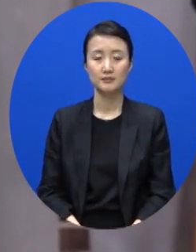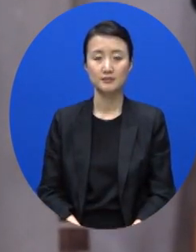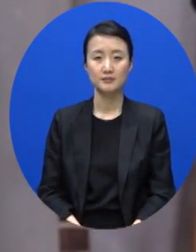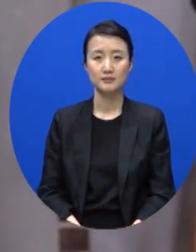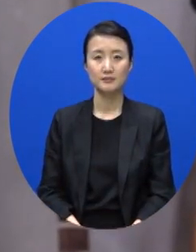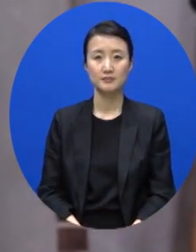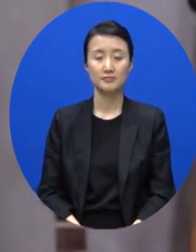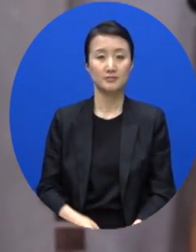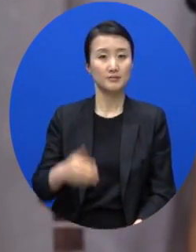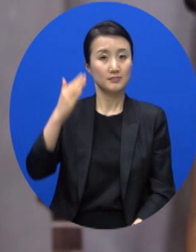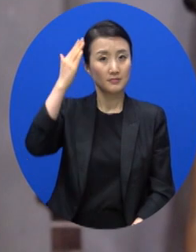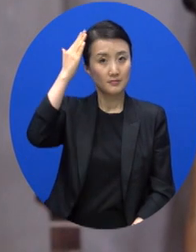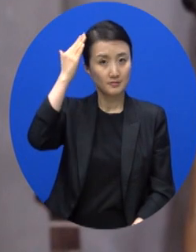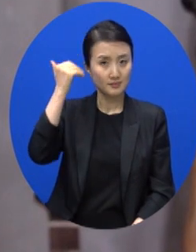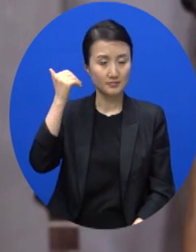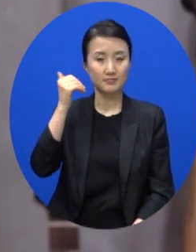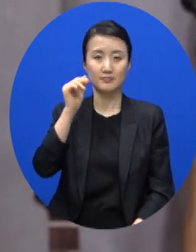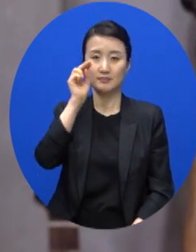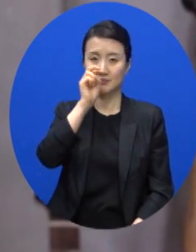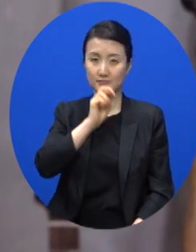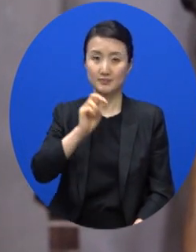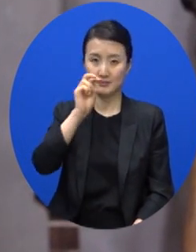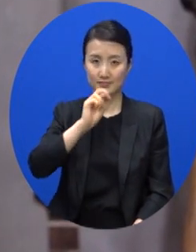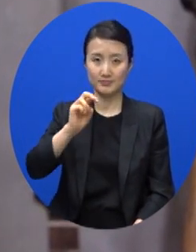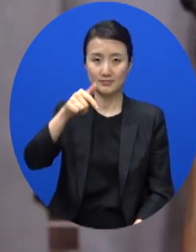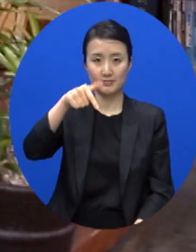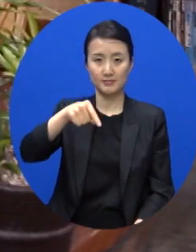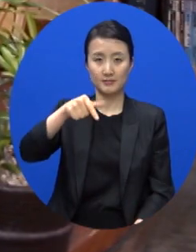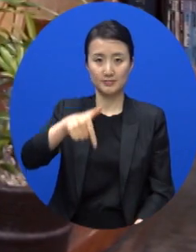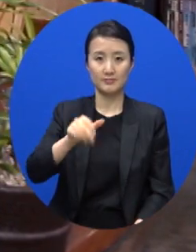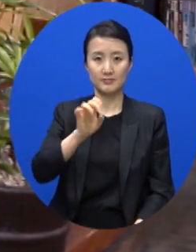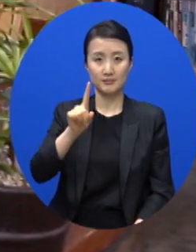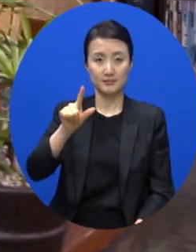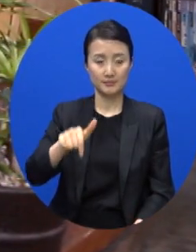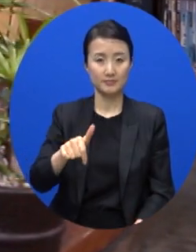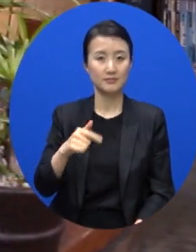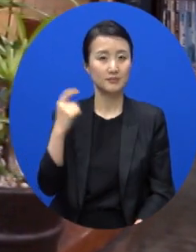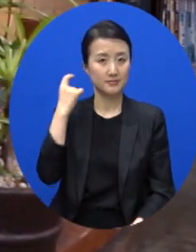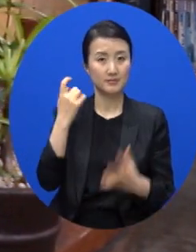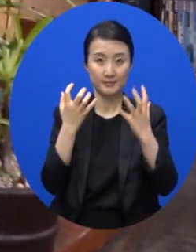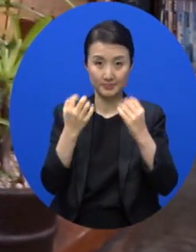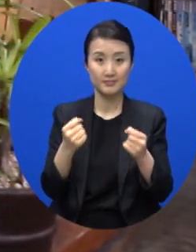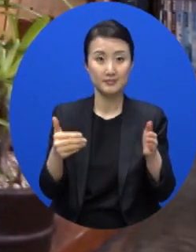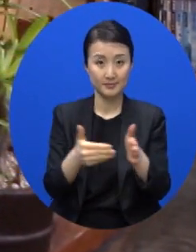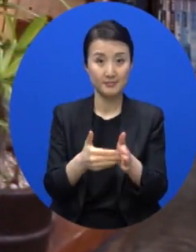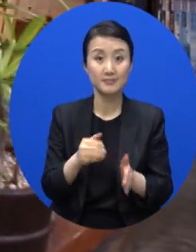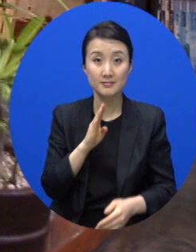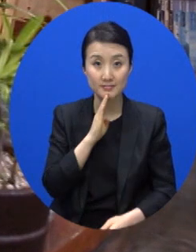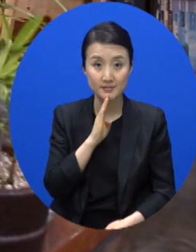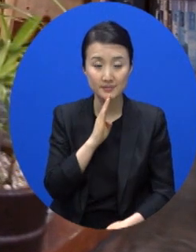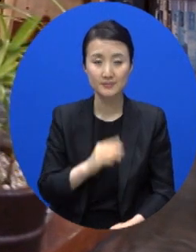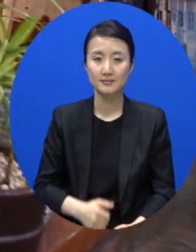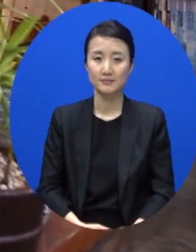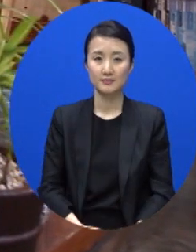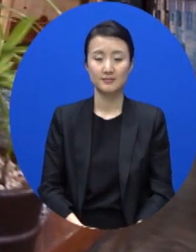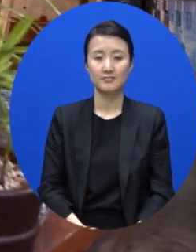우리 국악이라는 말은 많이 들어보셨죠? 국악은 말 그대로